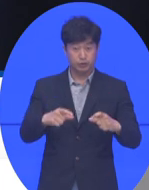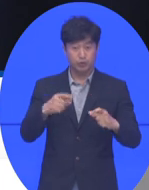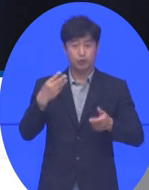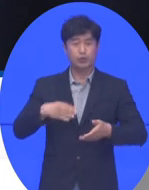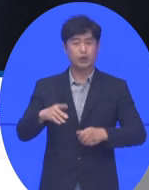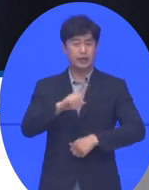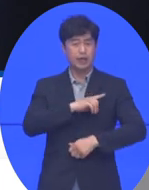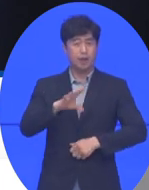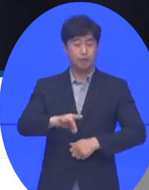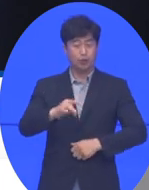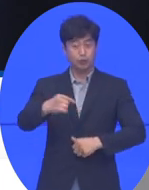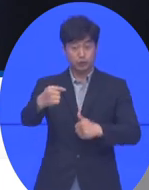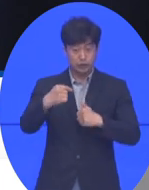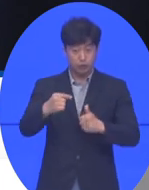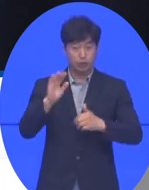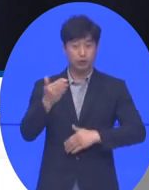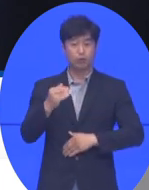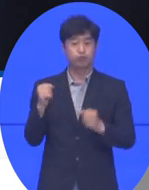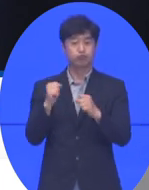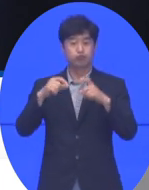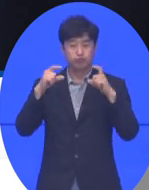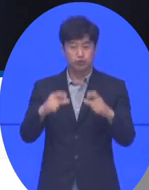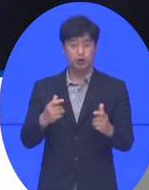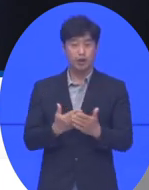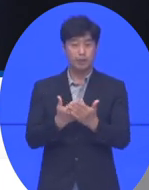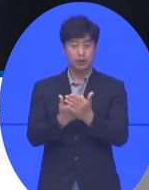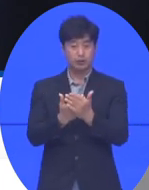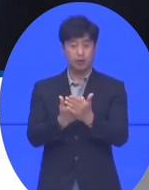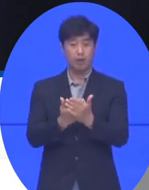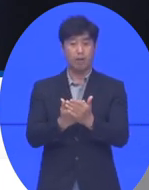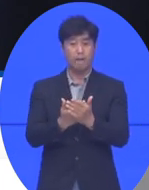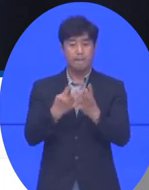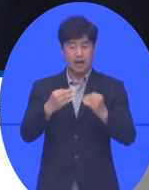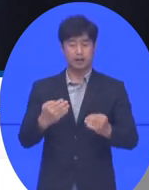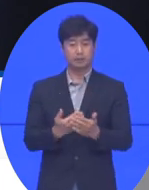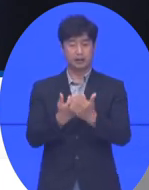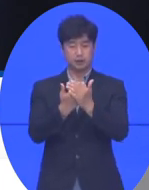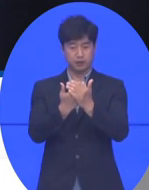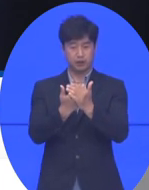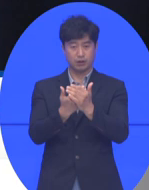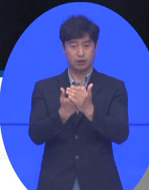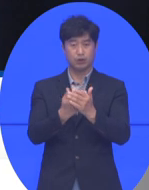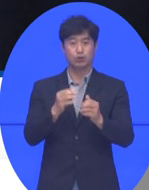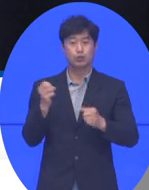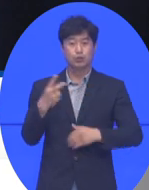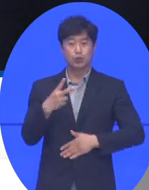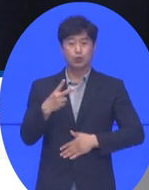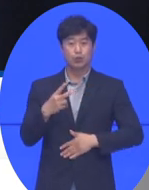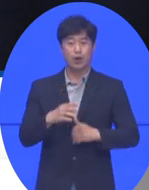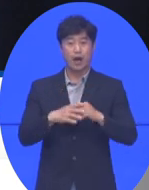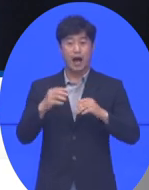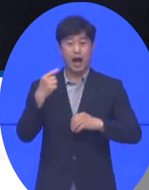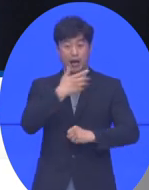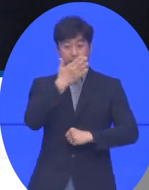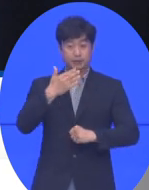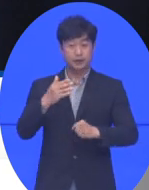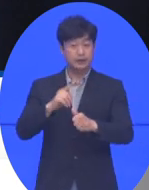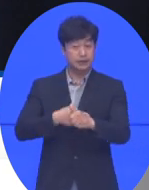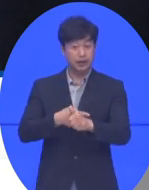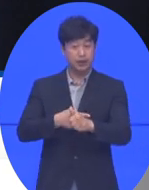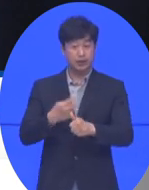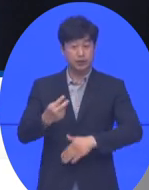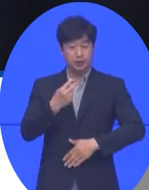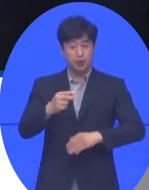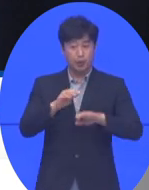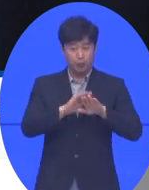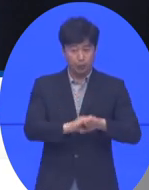경기도가 가장 먼저 지정돼서 북부에 성장 잠재로 마음껏 도약하고 그러면서 우리가 갖고 있는 아름다운 자연과 생태를